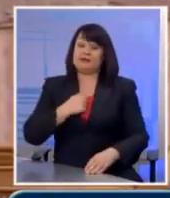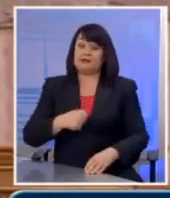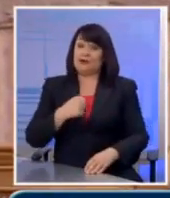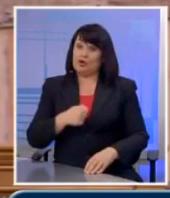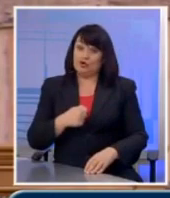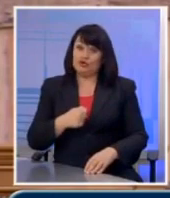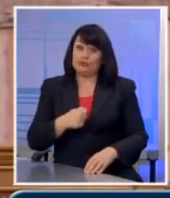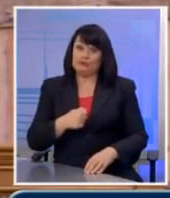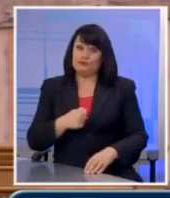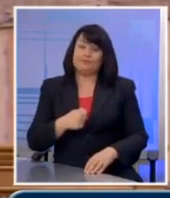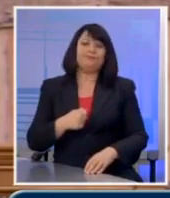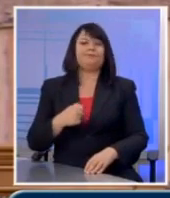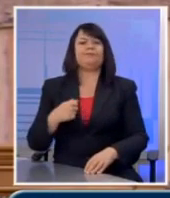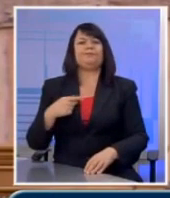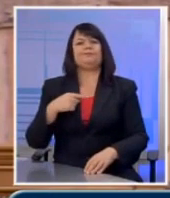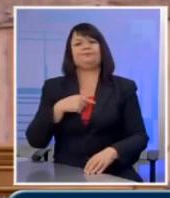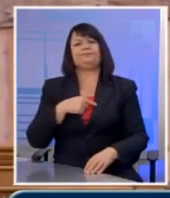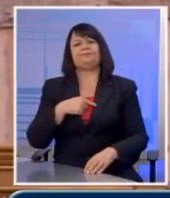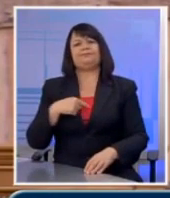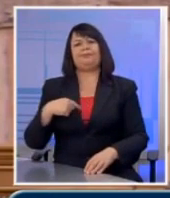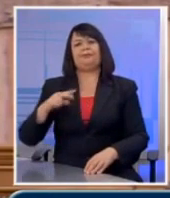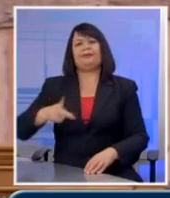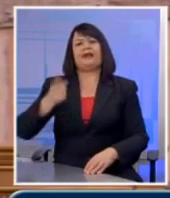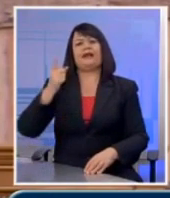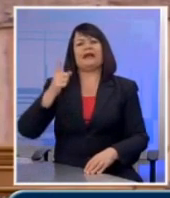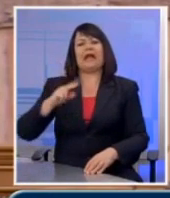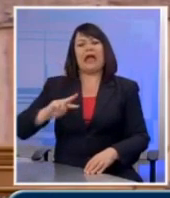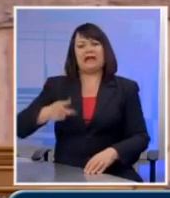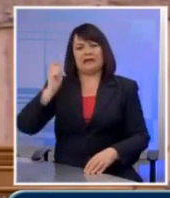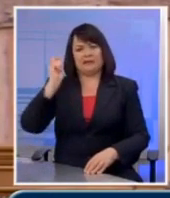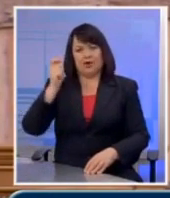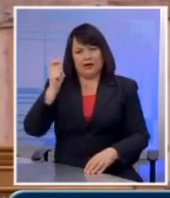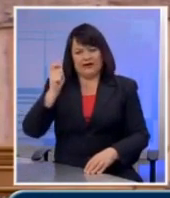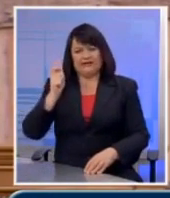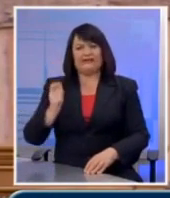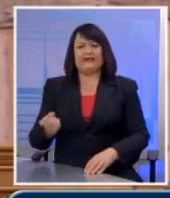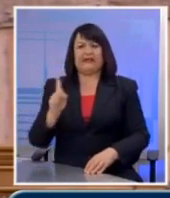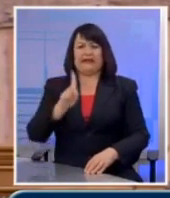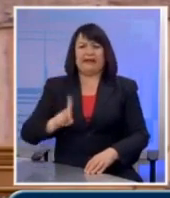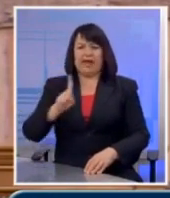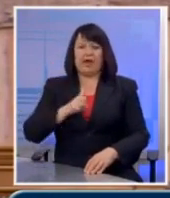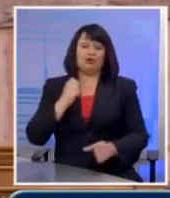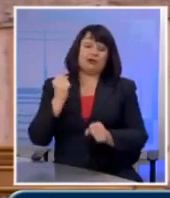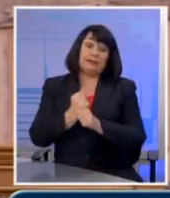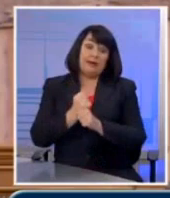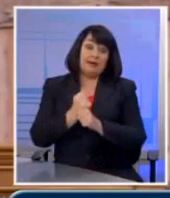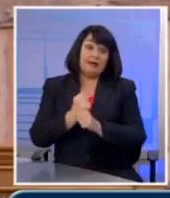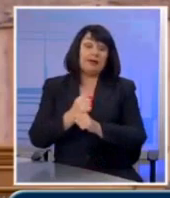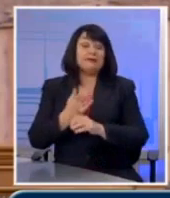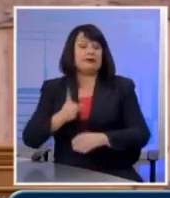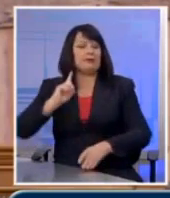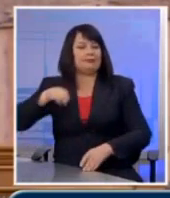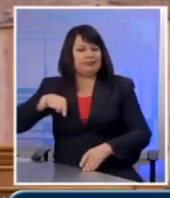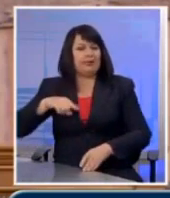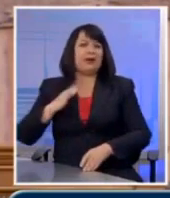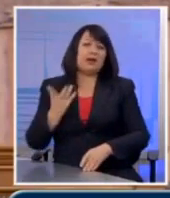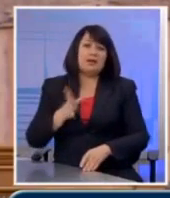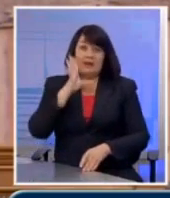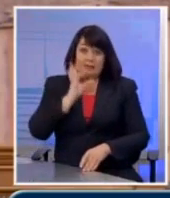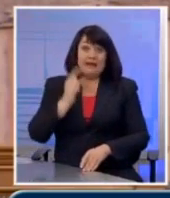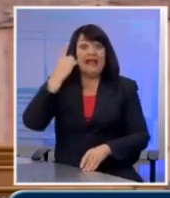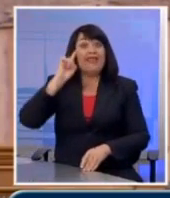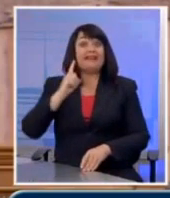ο επικεφαλής της αξιωματικής αντιπολίτευσης είτε εσκεμμένα γνώρισε είτε πραγματικά δεν